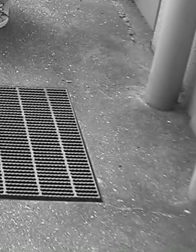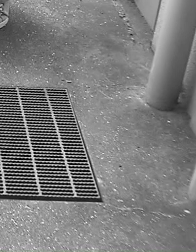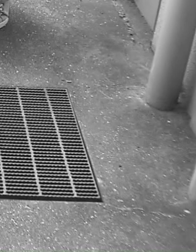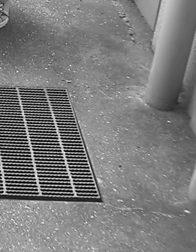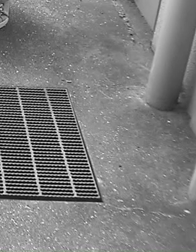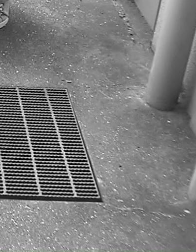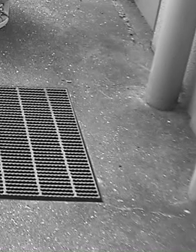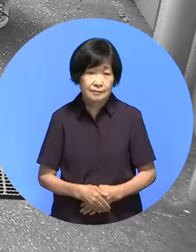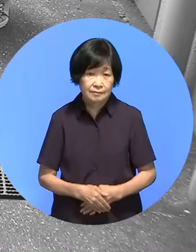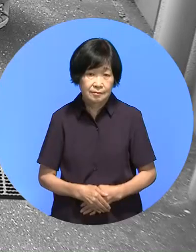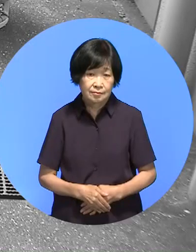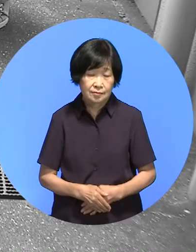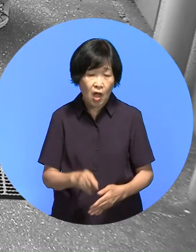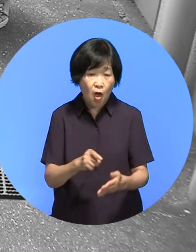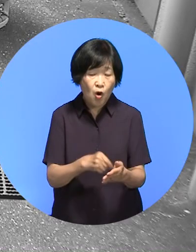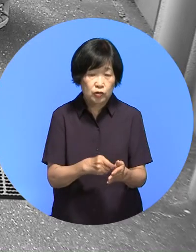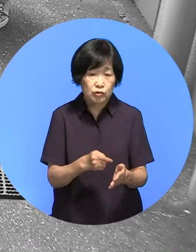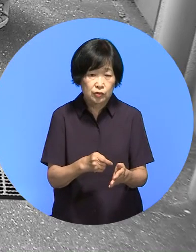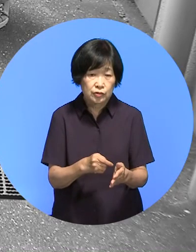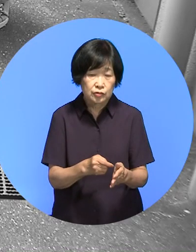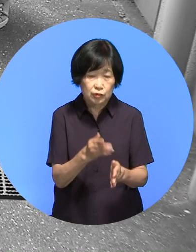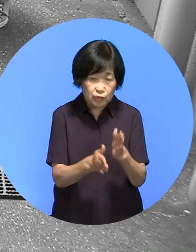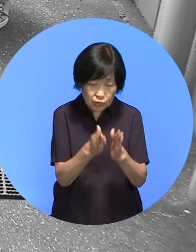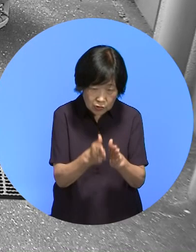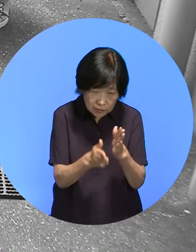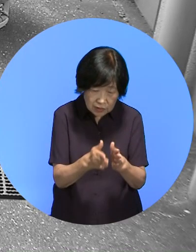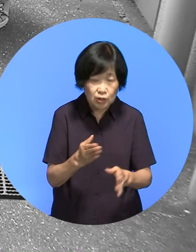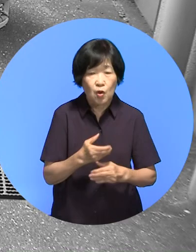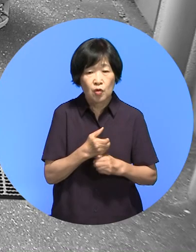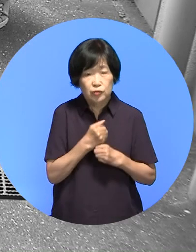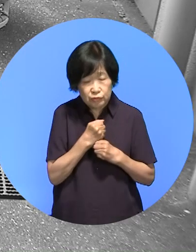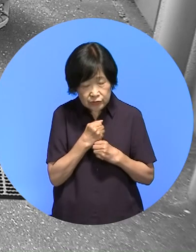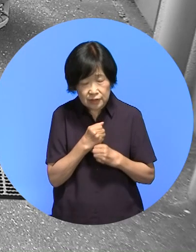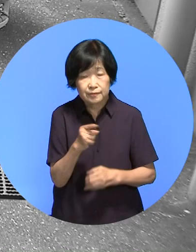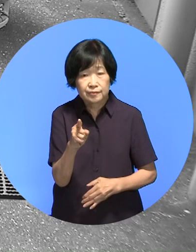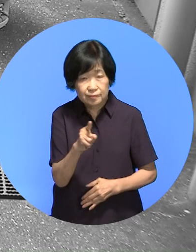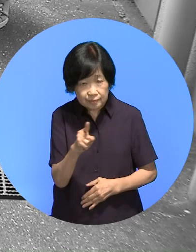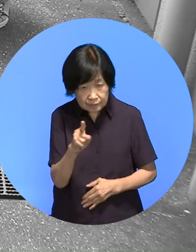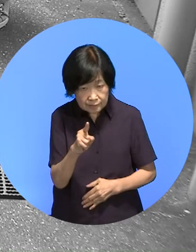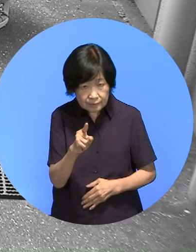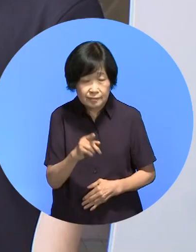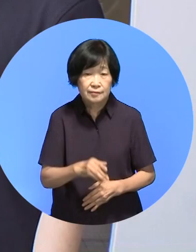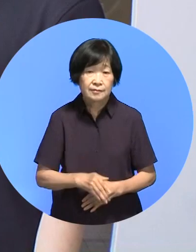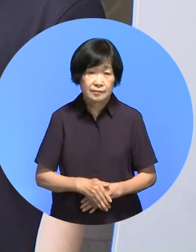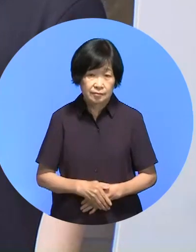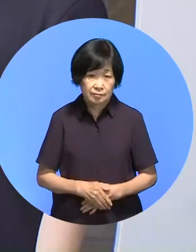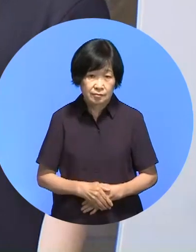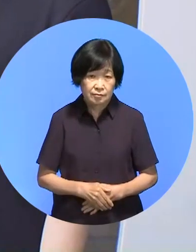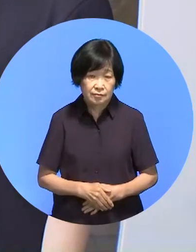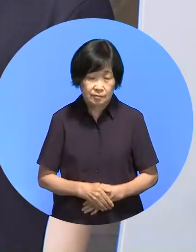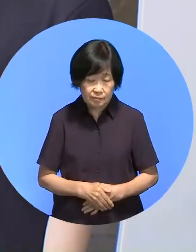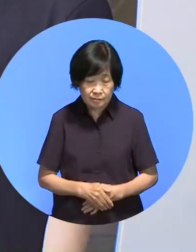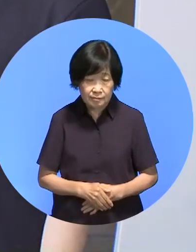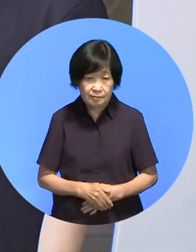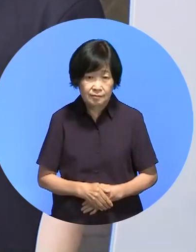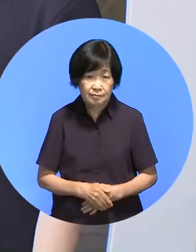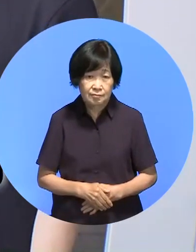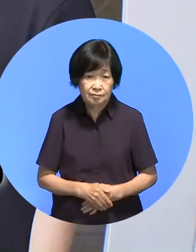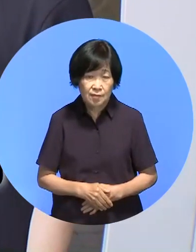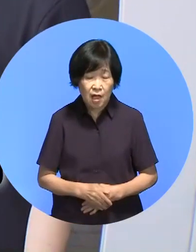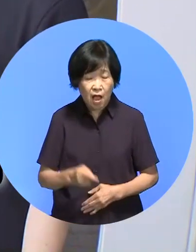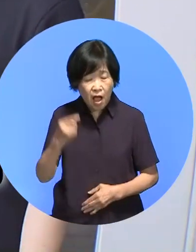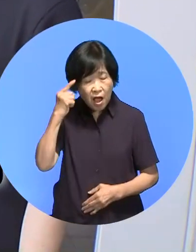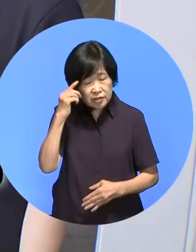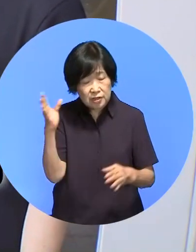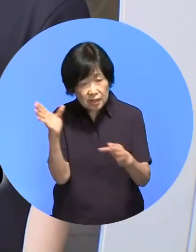ここまでの応急処置の中で次のようなことに注意してください。 注意点なんですが、意識がない